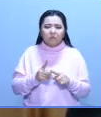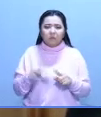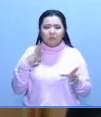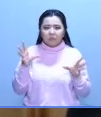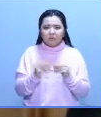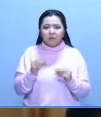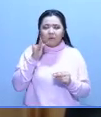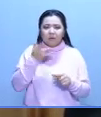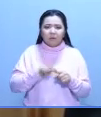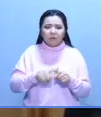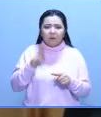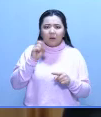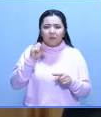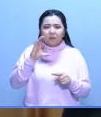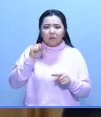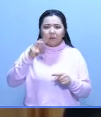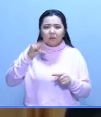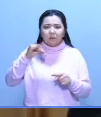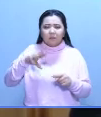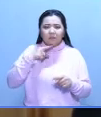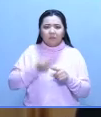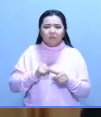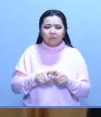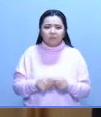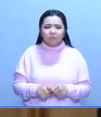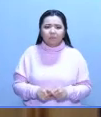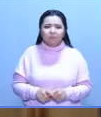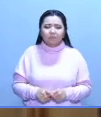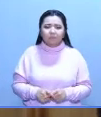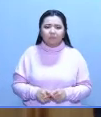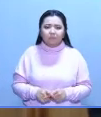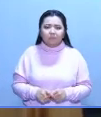қаулысы түпкілікті. Кассациялық тәртіпте қайта қарауға жатпайды.